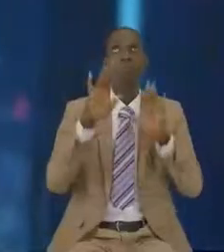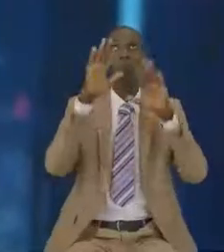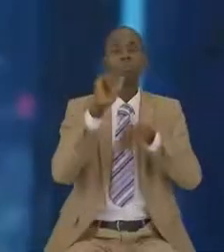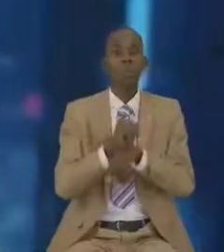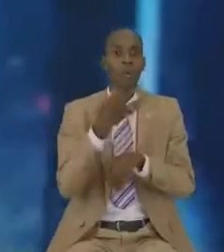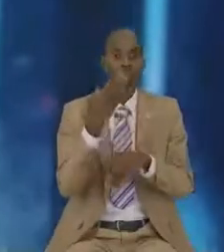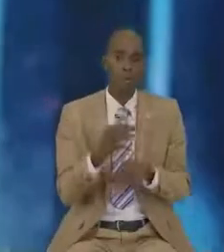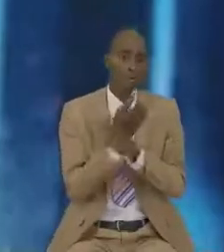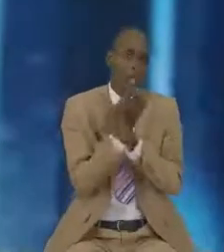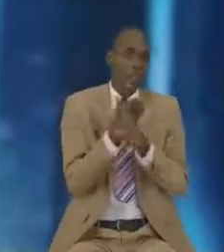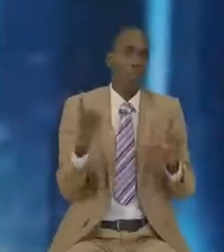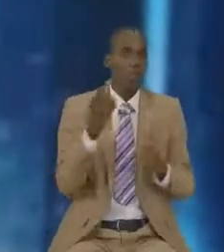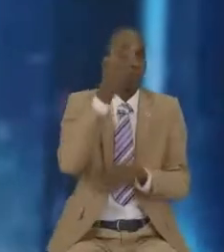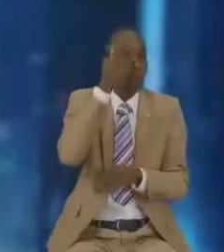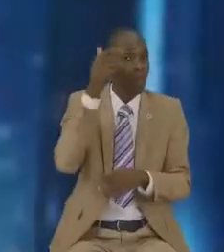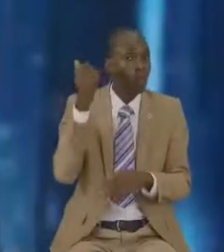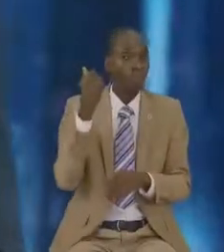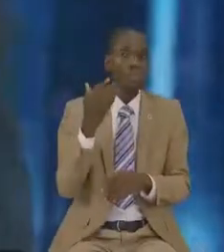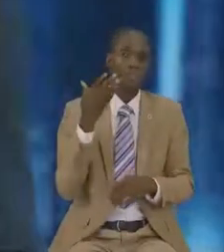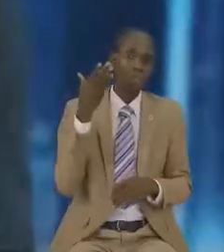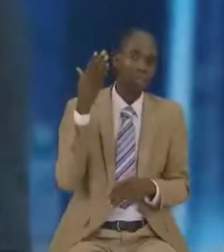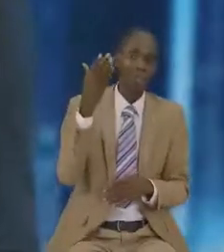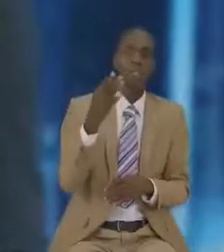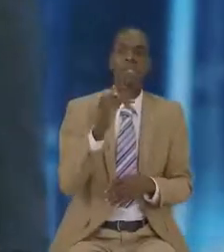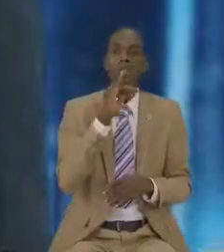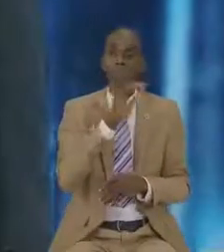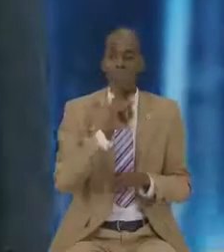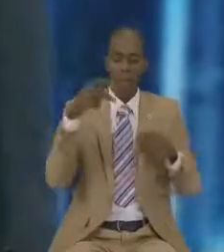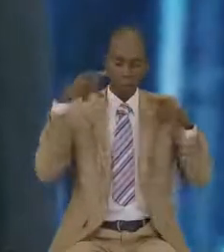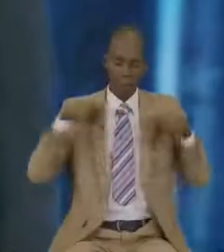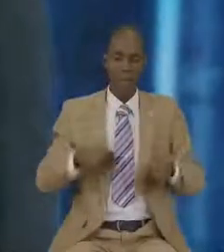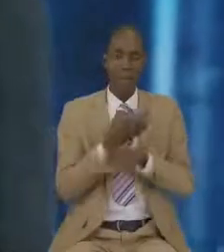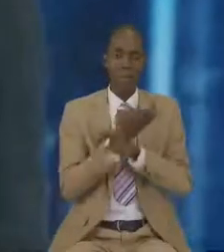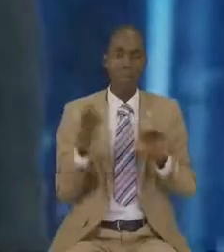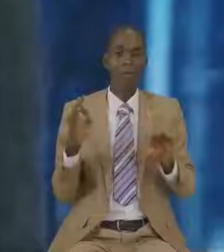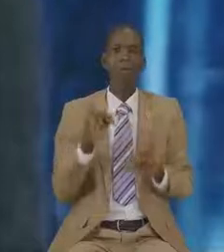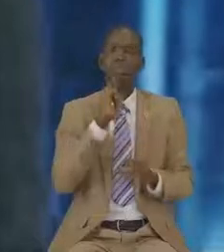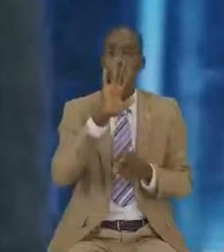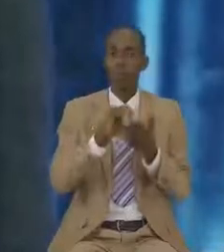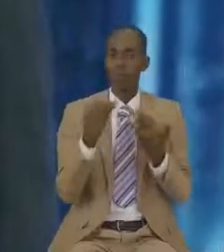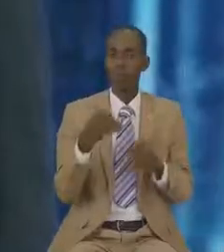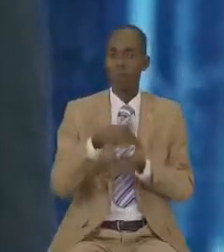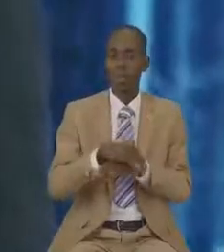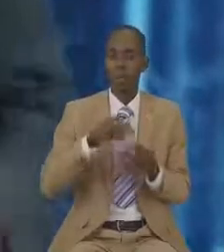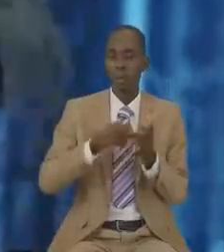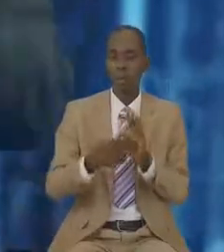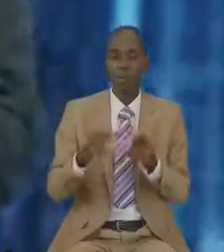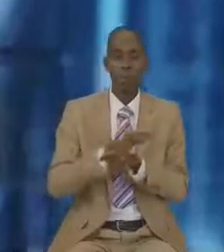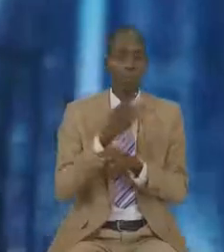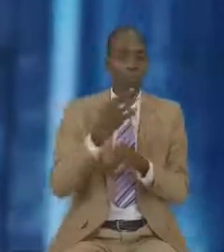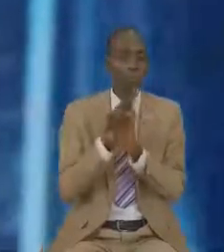délivrance. Parce qu'il y a une libération personnelle et c'est pour toi ce soir. Il y a une libération déterminée, c'est pour toi ce